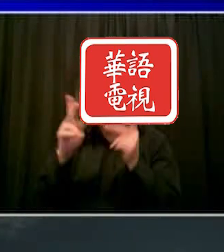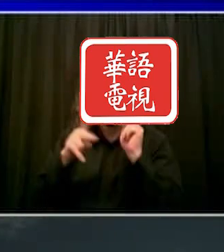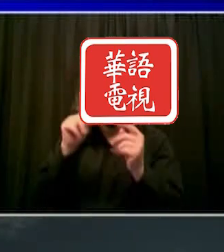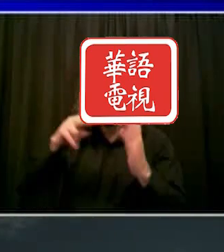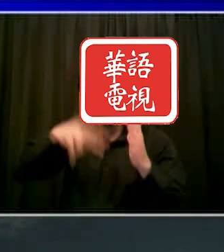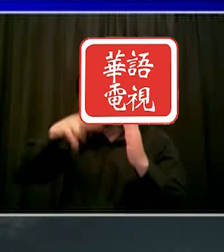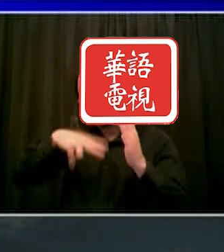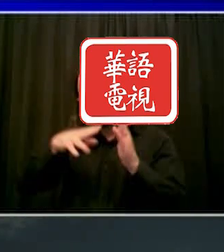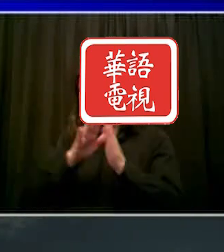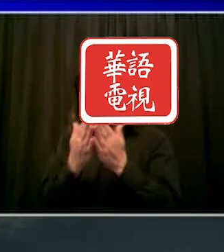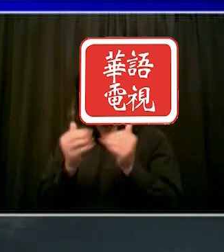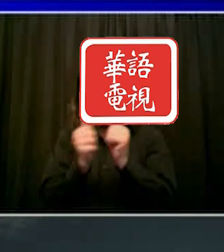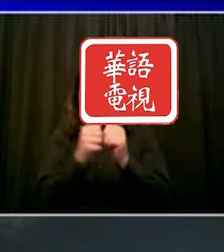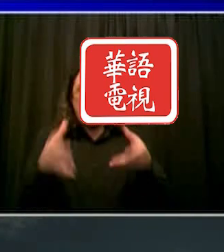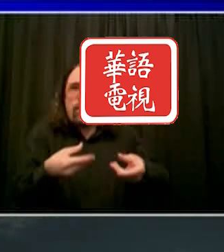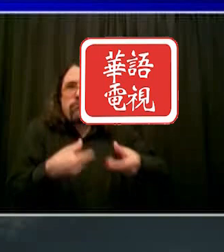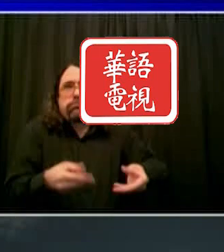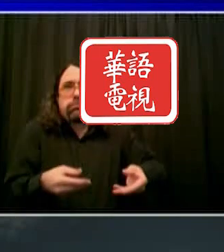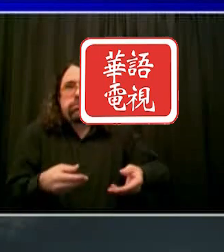要因素。